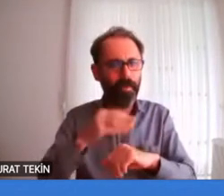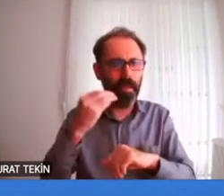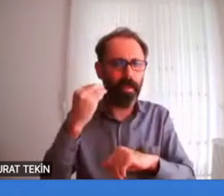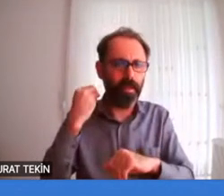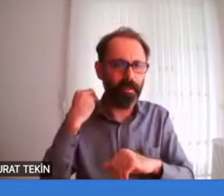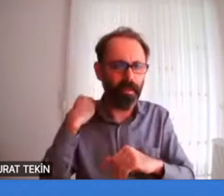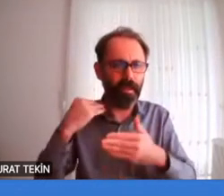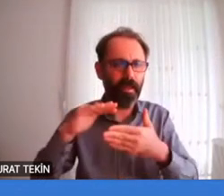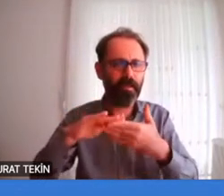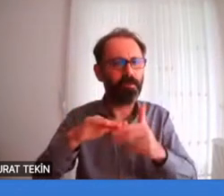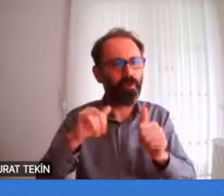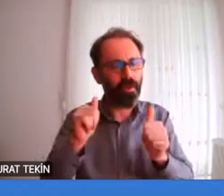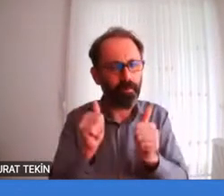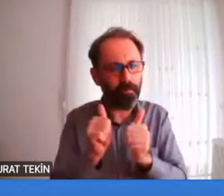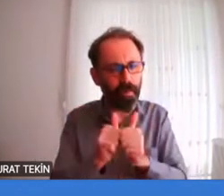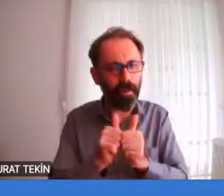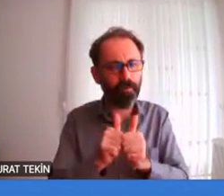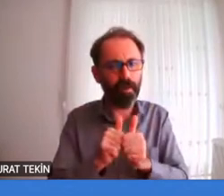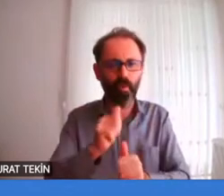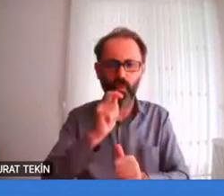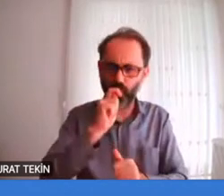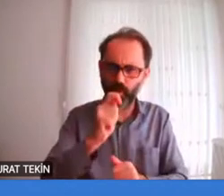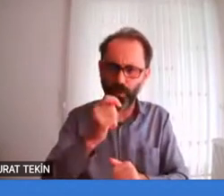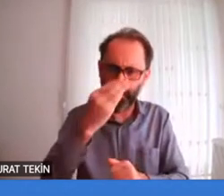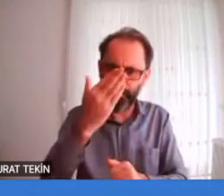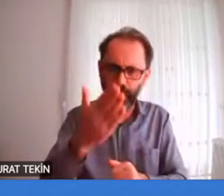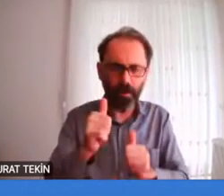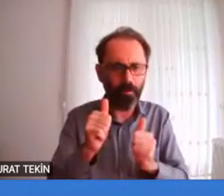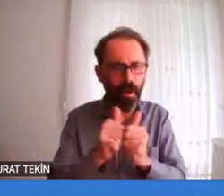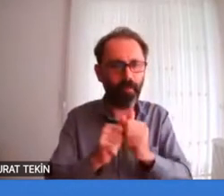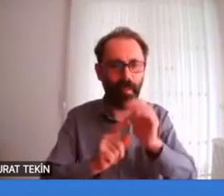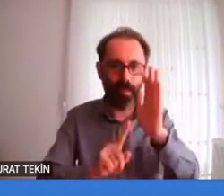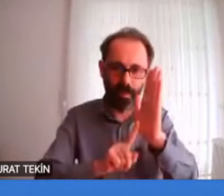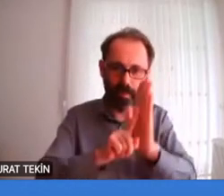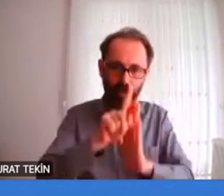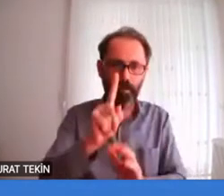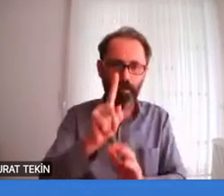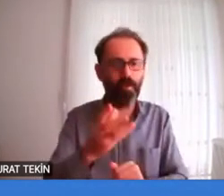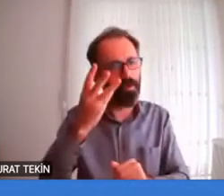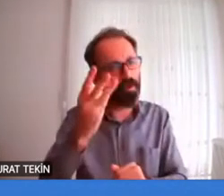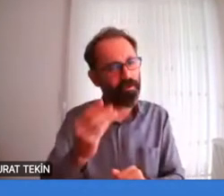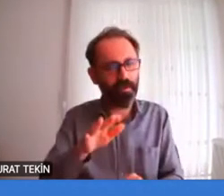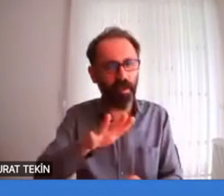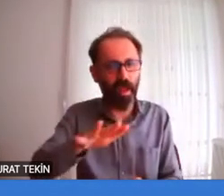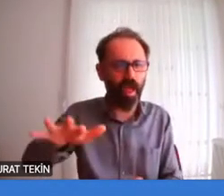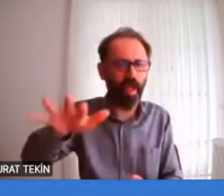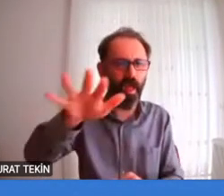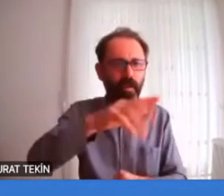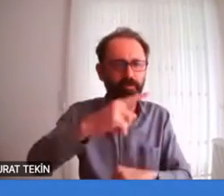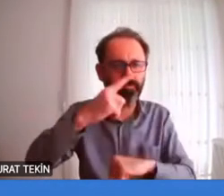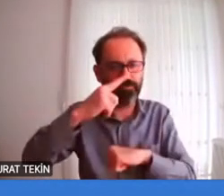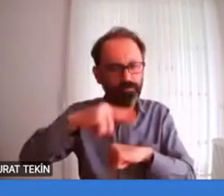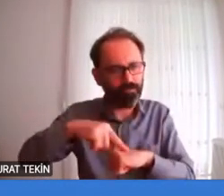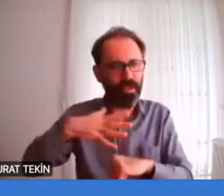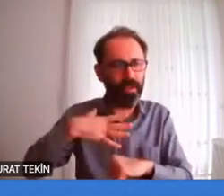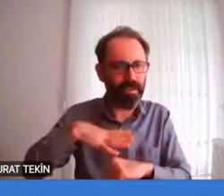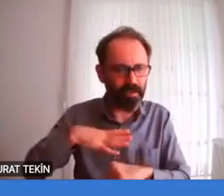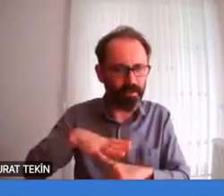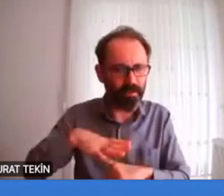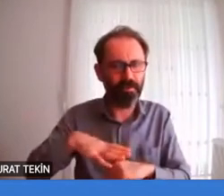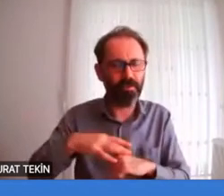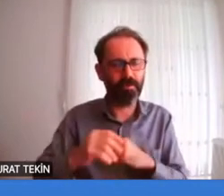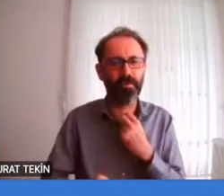ilgili hiç kimse, yani sözde belki Murat Ömer için söylüyorlar ama hiç kimse inanmıyordu. Çok özel, her biri tek tek çok